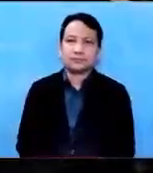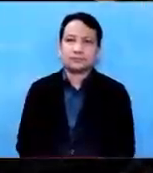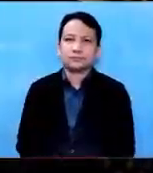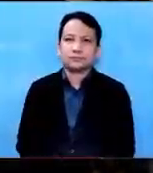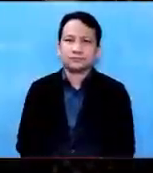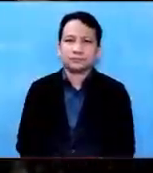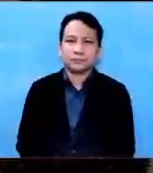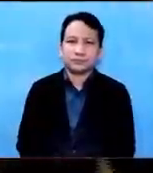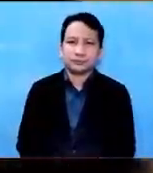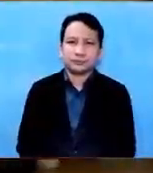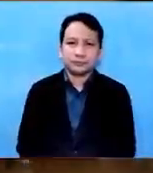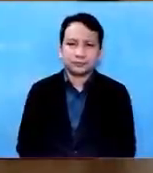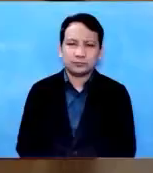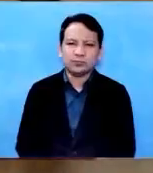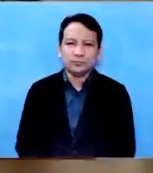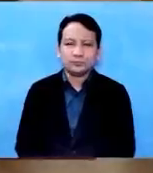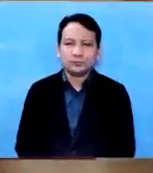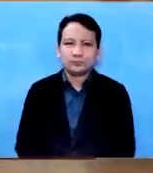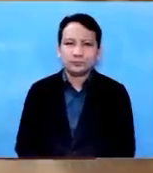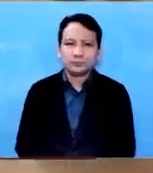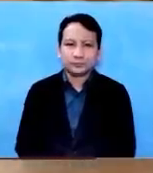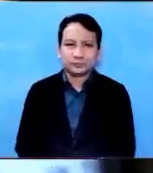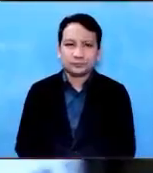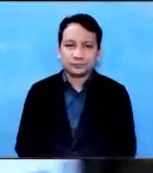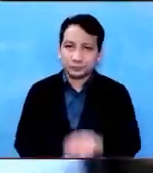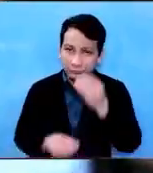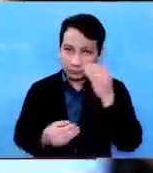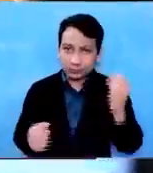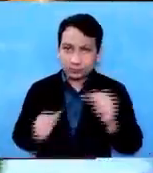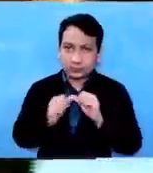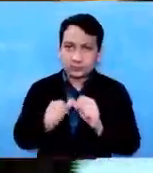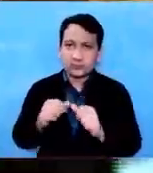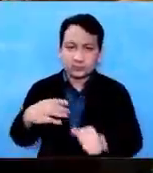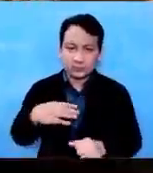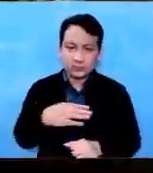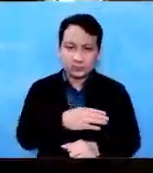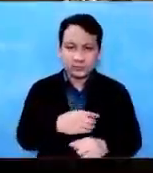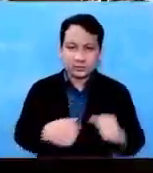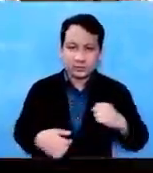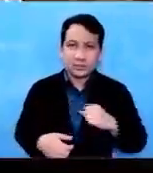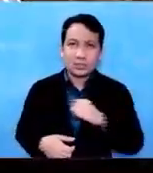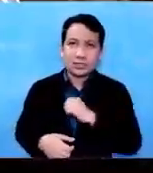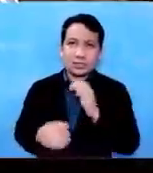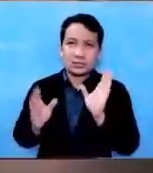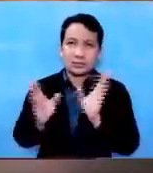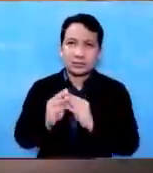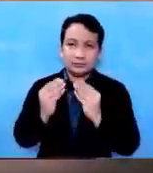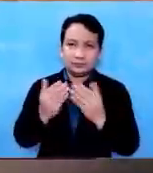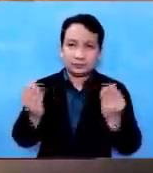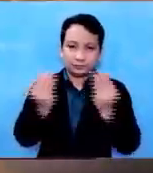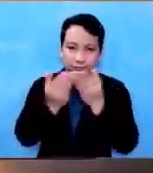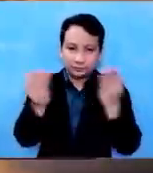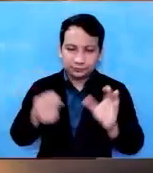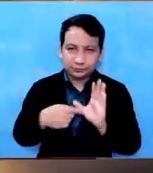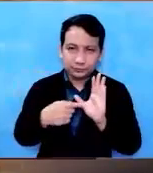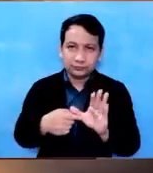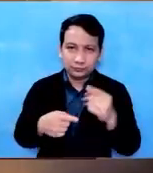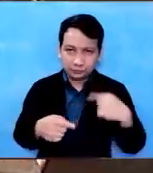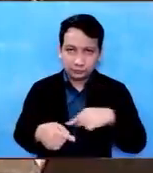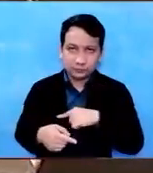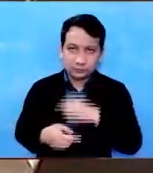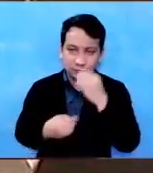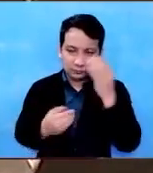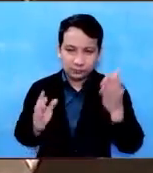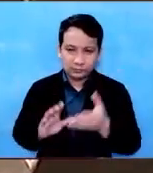Pasado alas 10 ng umaga nang magdatingan ng mga congressman at senador na miyembro ng Bicameral Conference Committee sa Manila Golf Club sa